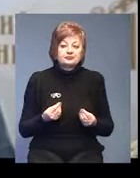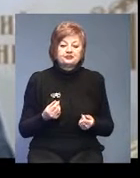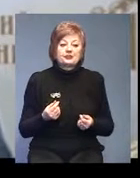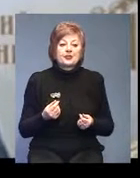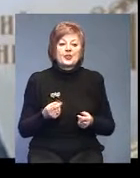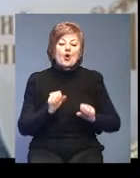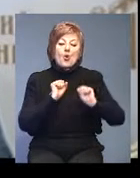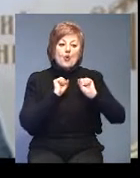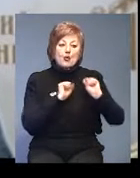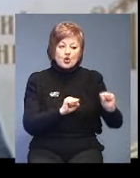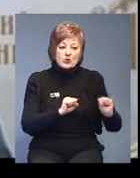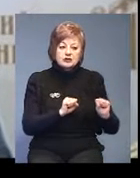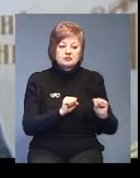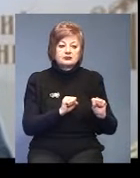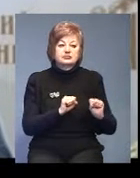оборони,